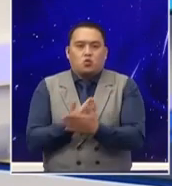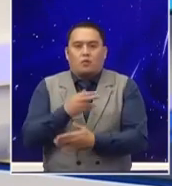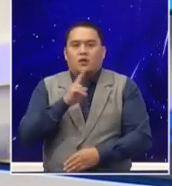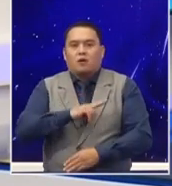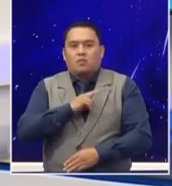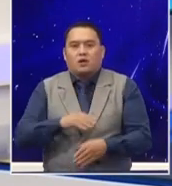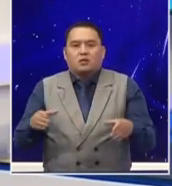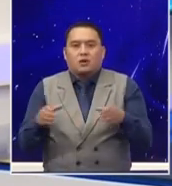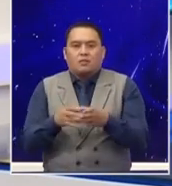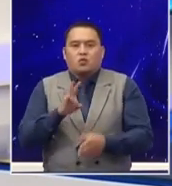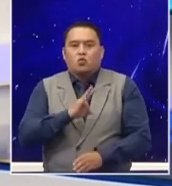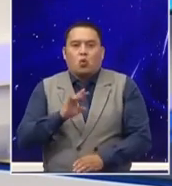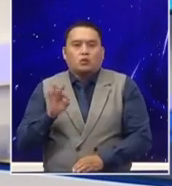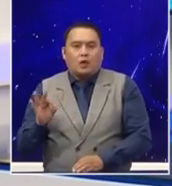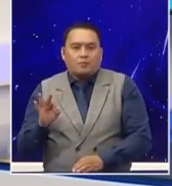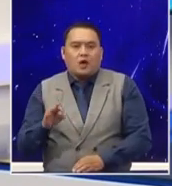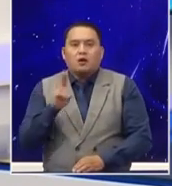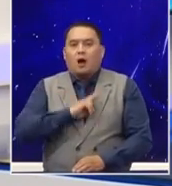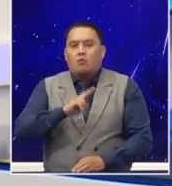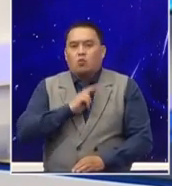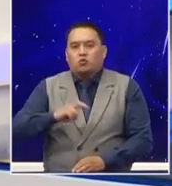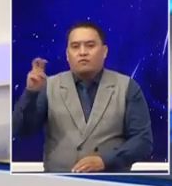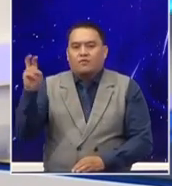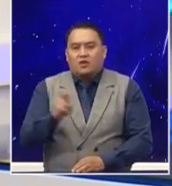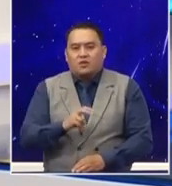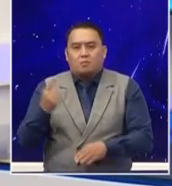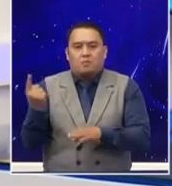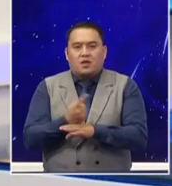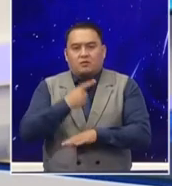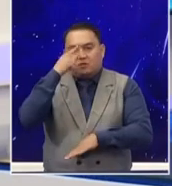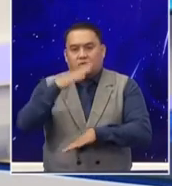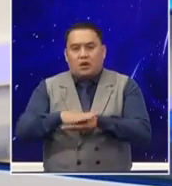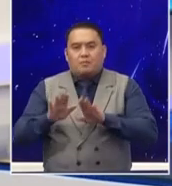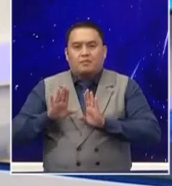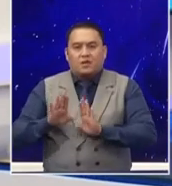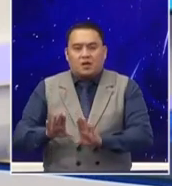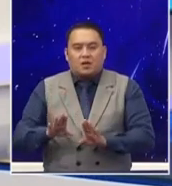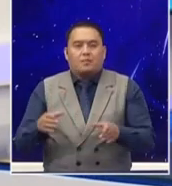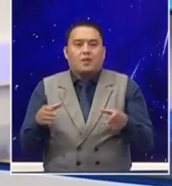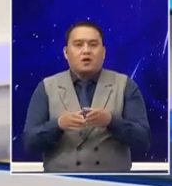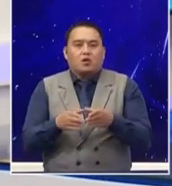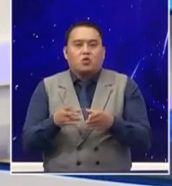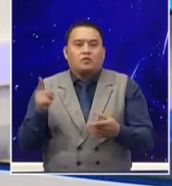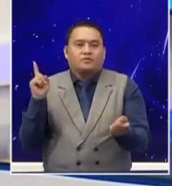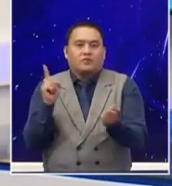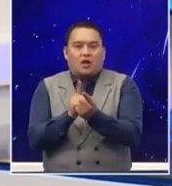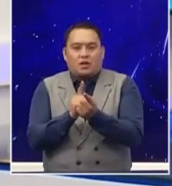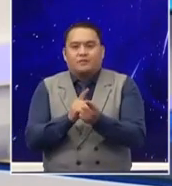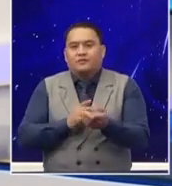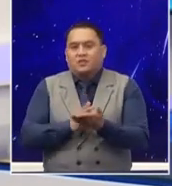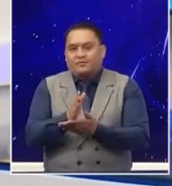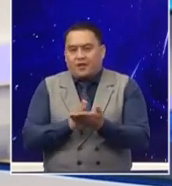модель работы партии большинства. Потому в ходе рабочего визита в регион первый заместитель председателя партии провел встречу с работниками